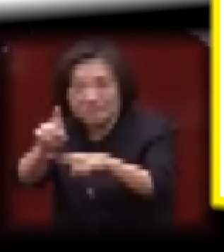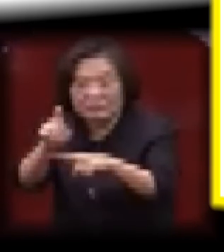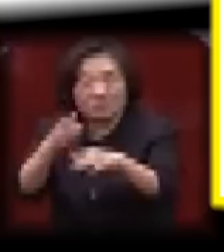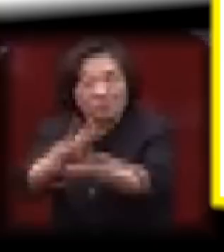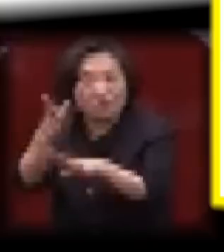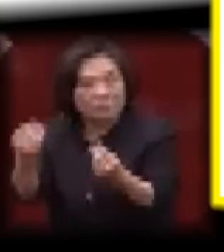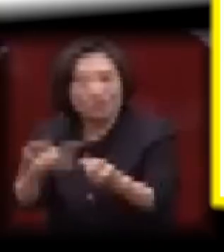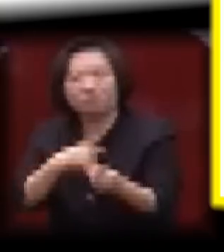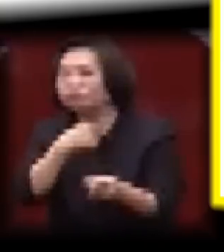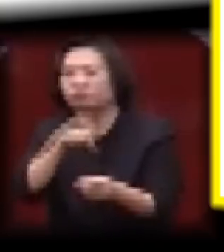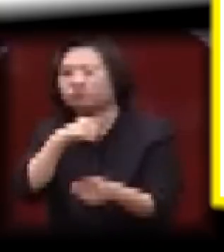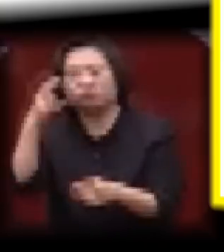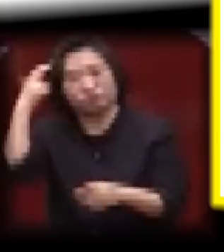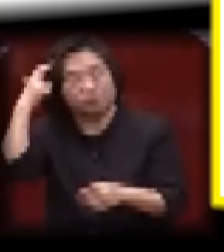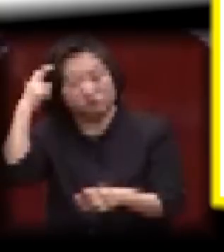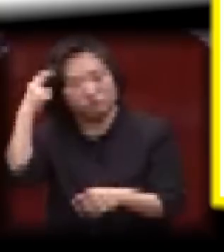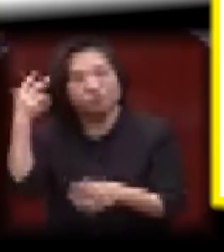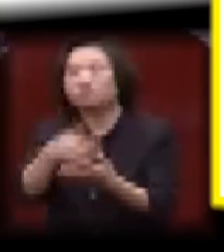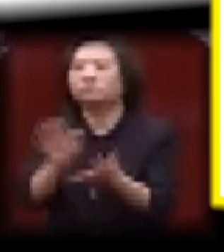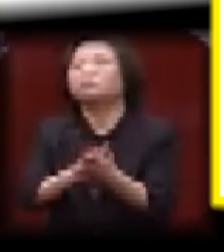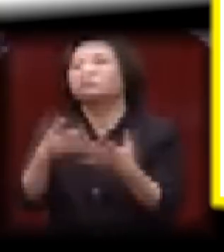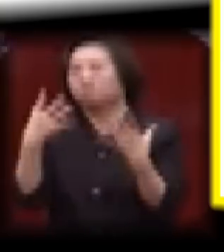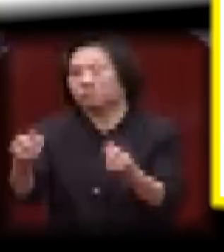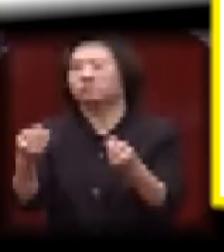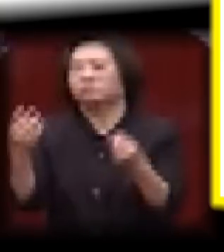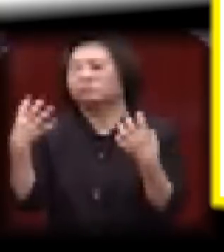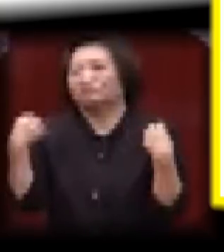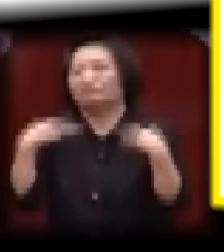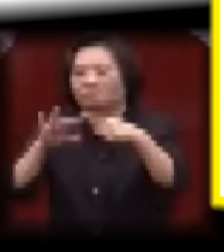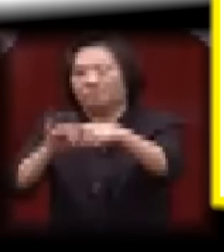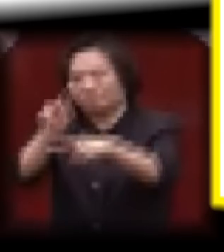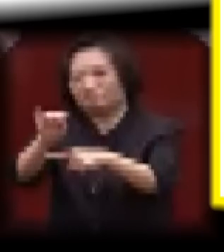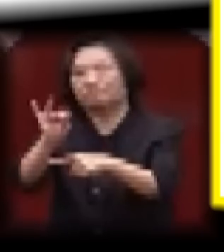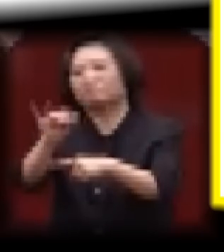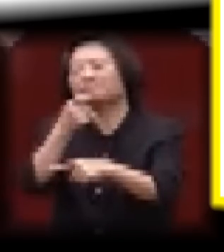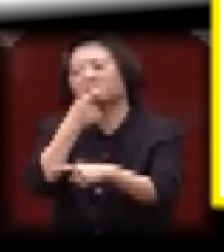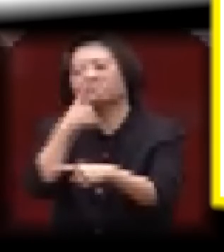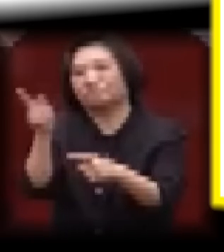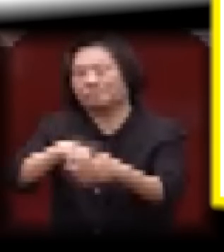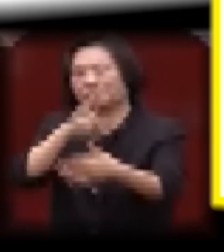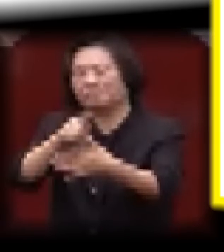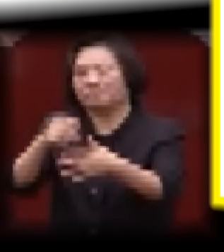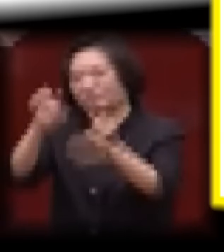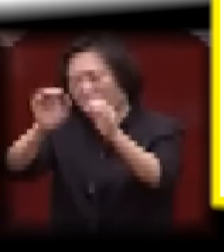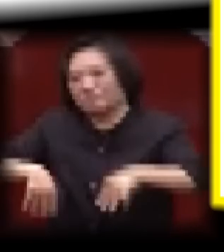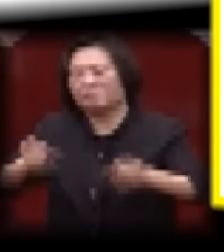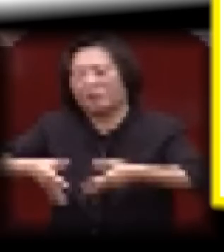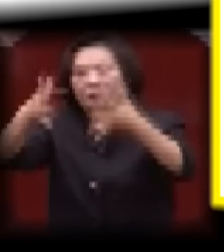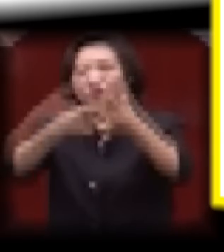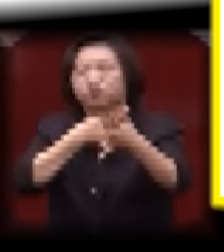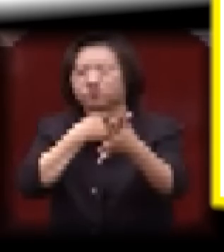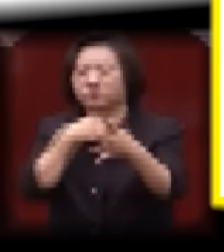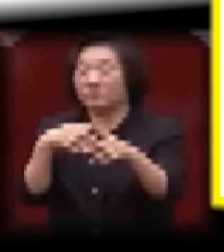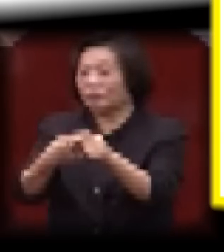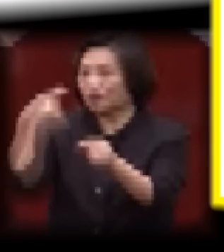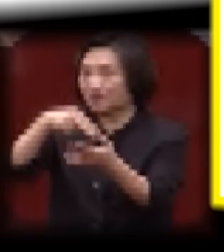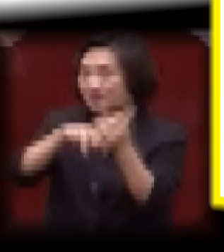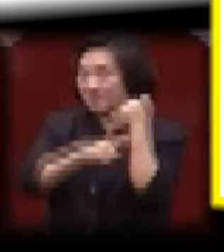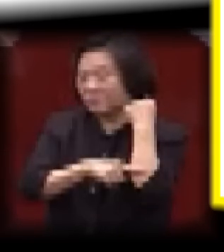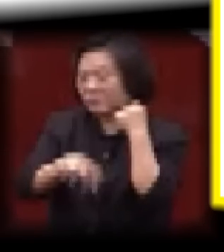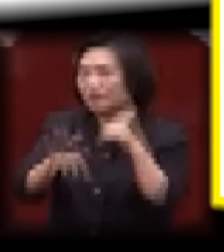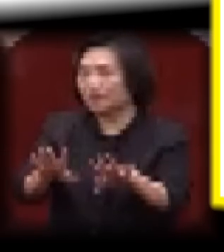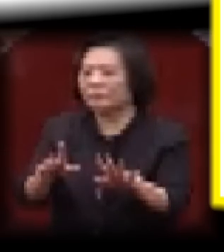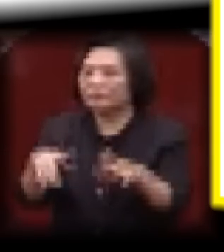推行的状况。那在今年的1月30号，你知道立法院有通过这个都更条例的一些修正，你知